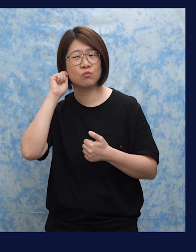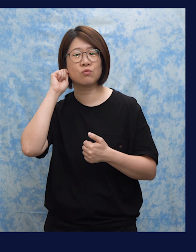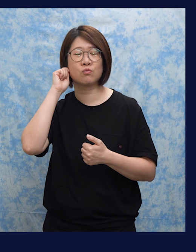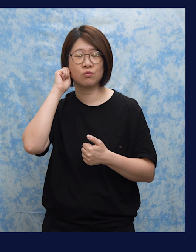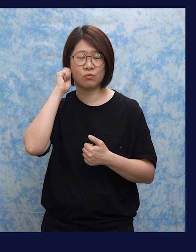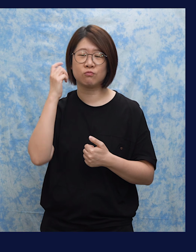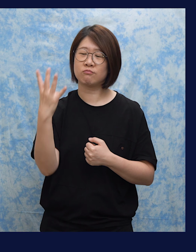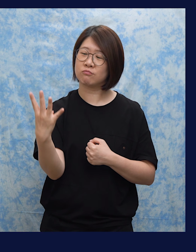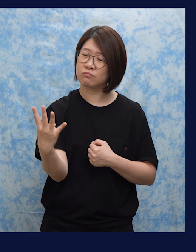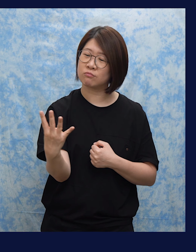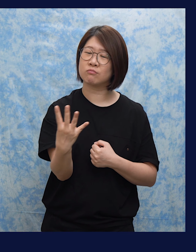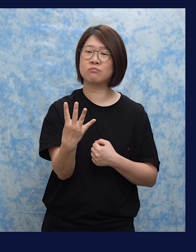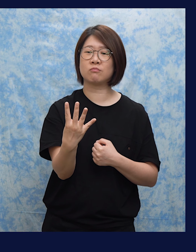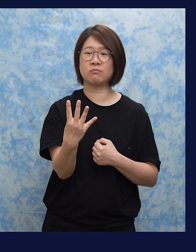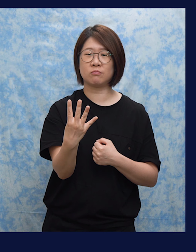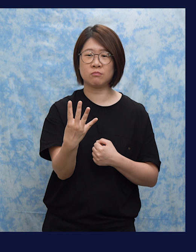Magdalena.